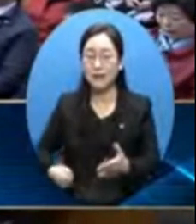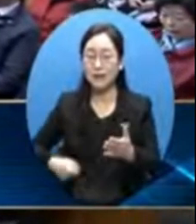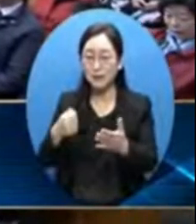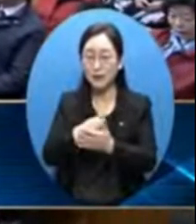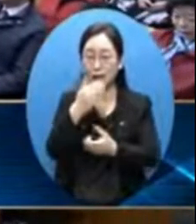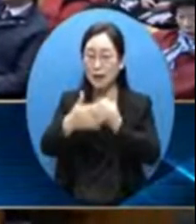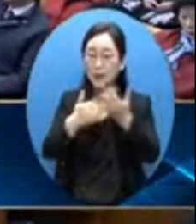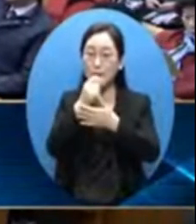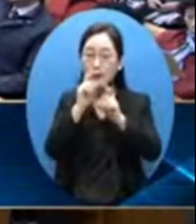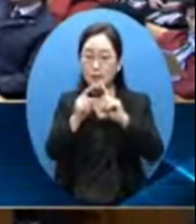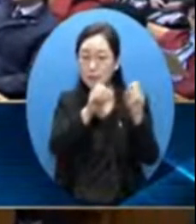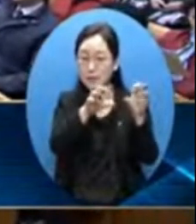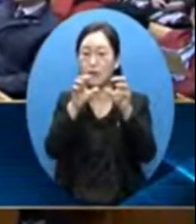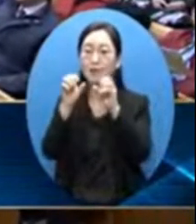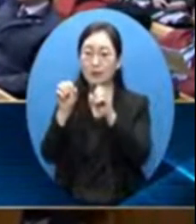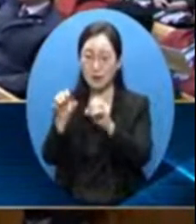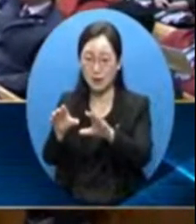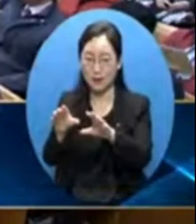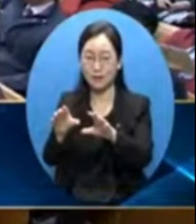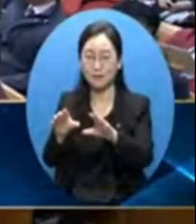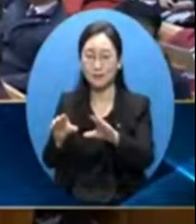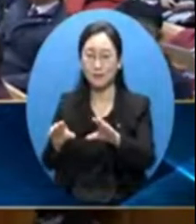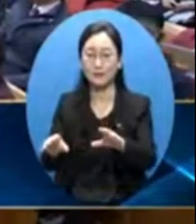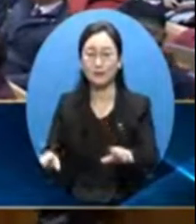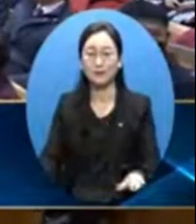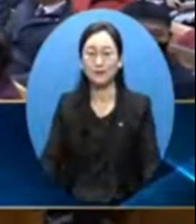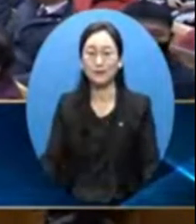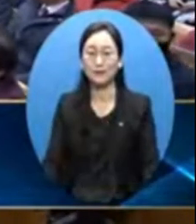담대히 하나님의 말씀을 전하니라.